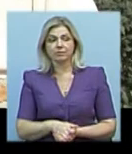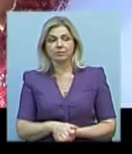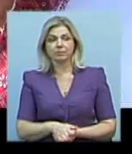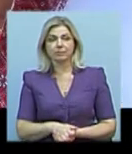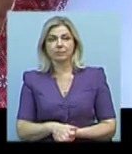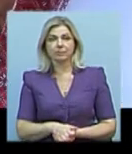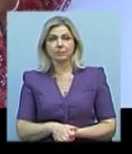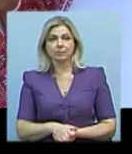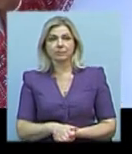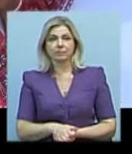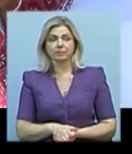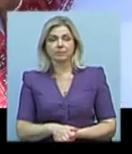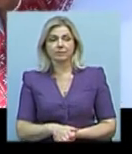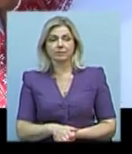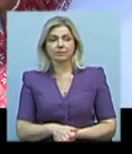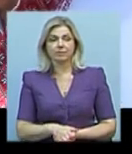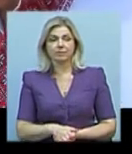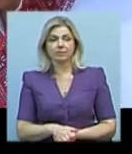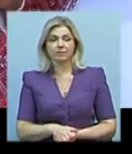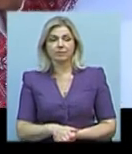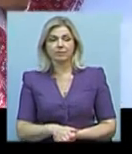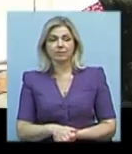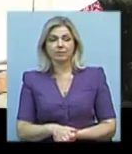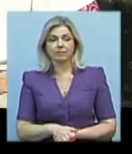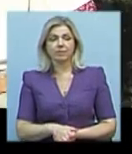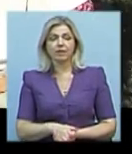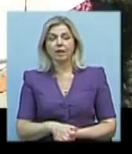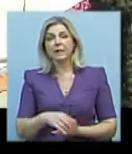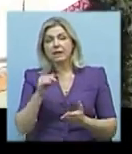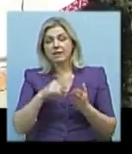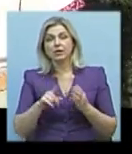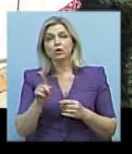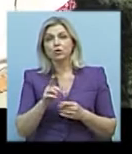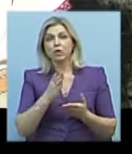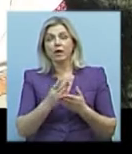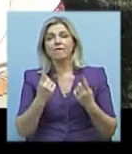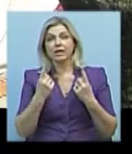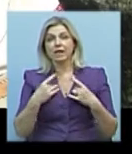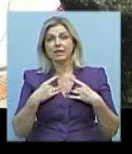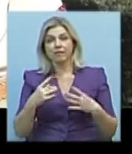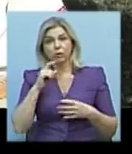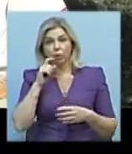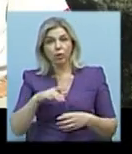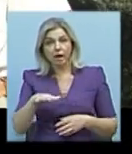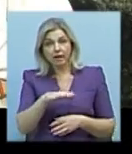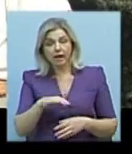навіть в день найвеличнішого свята України і вважають,